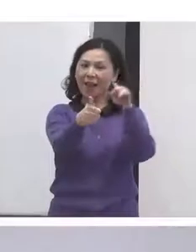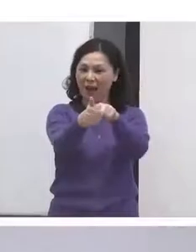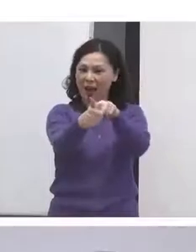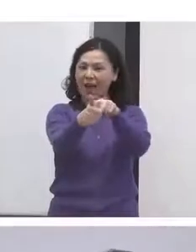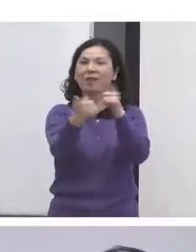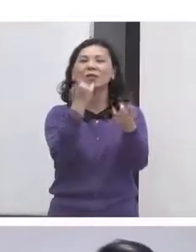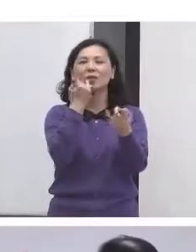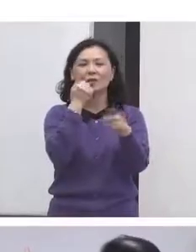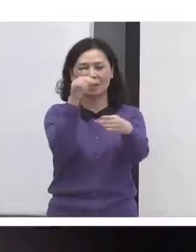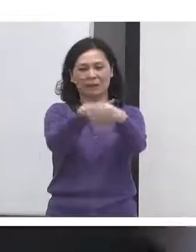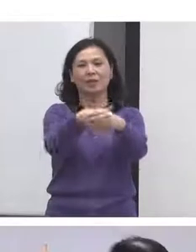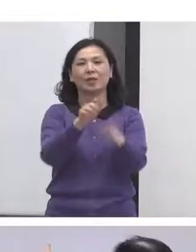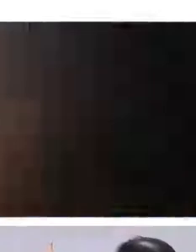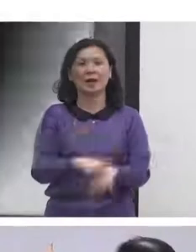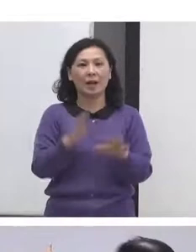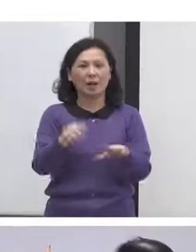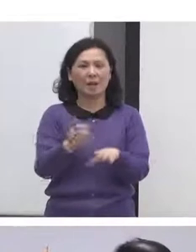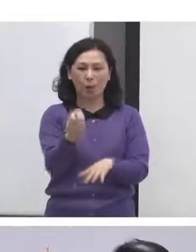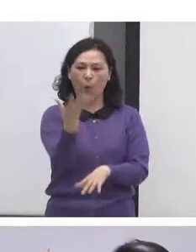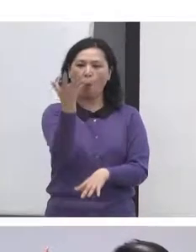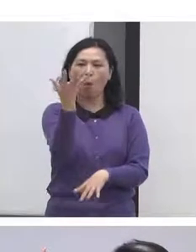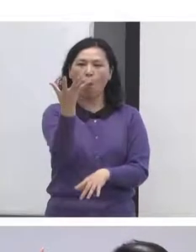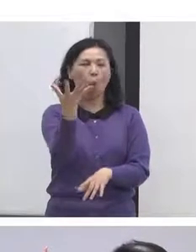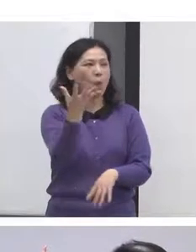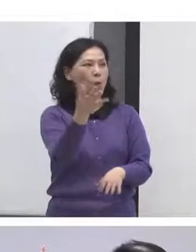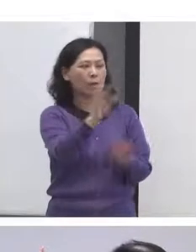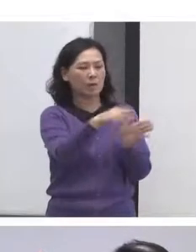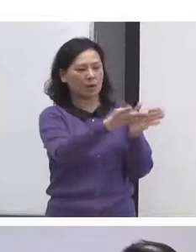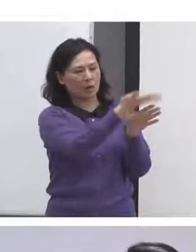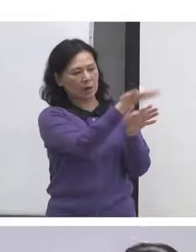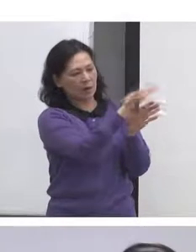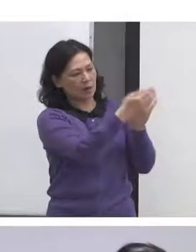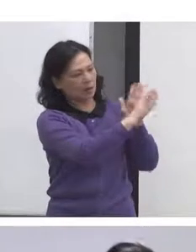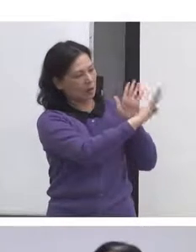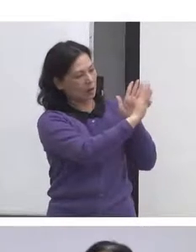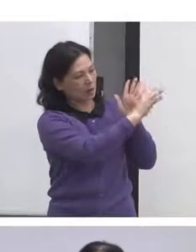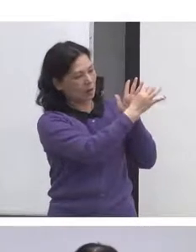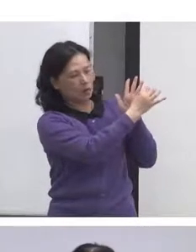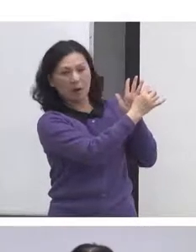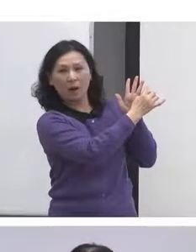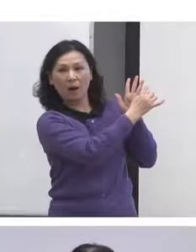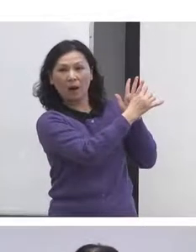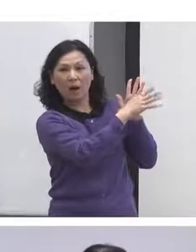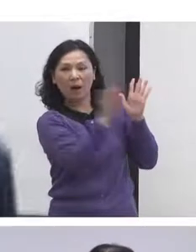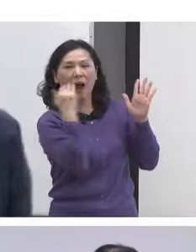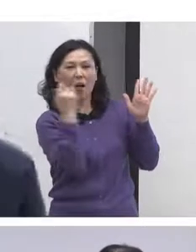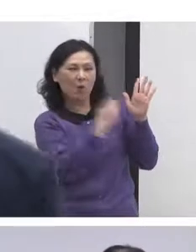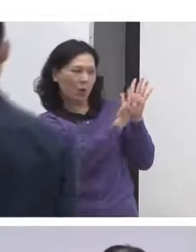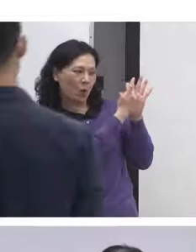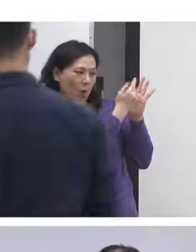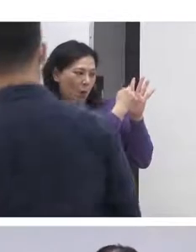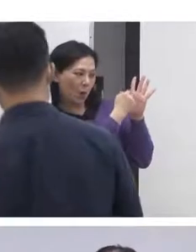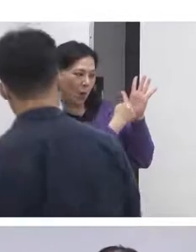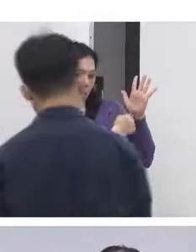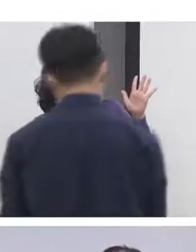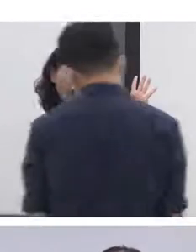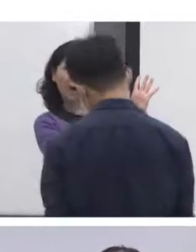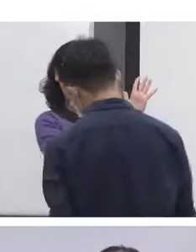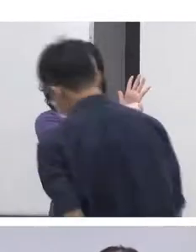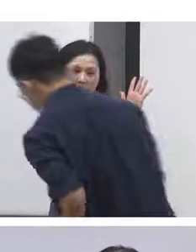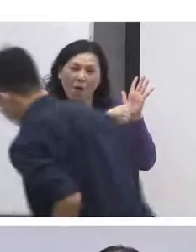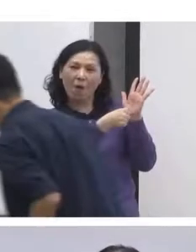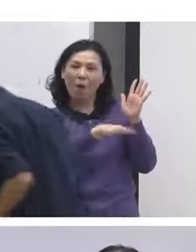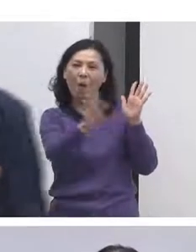所以像现在我们最高的是那个右上角这一题。那如果有人按别题，他就会跑，哦，就